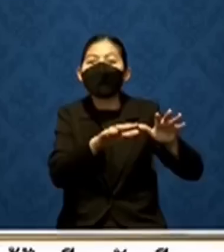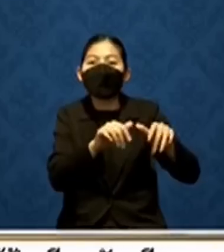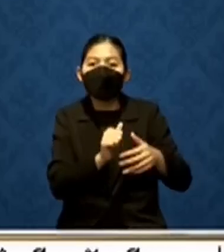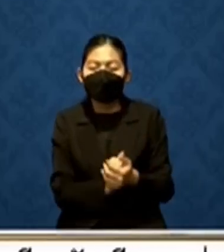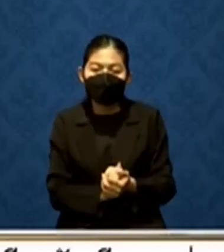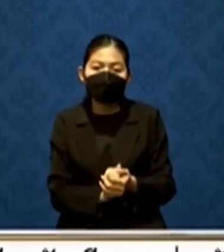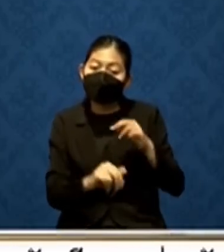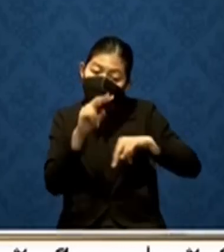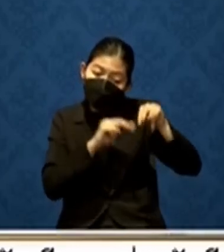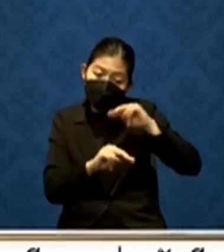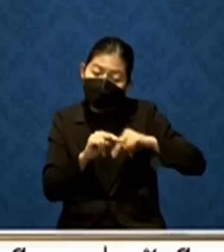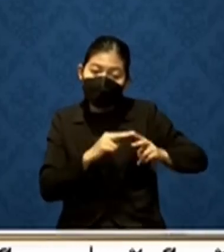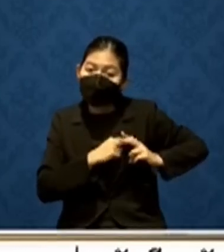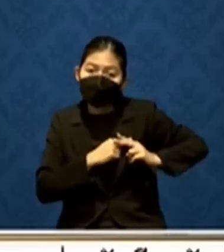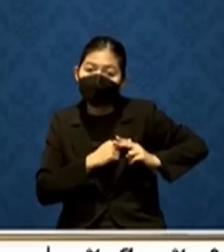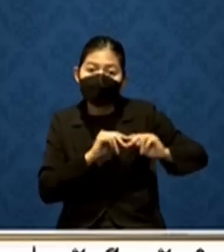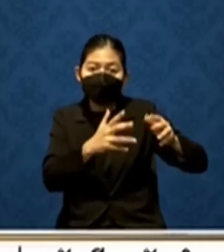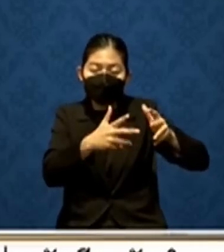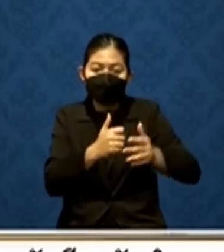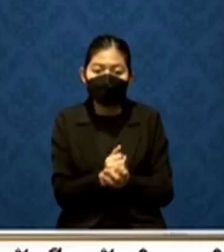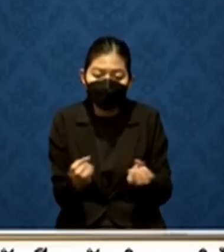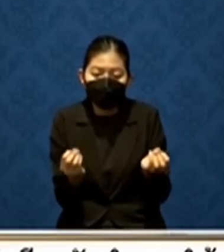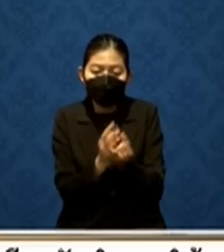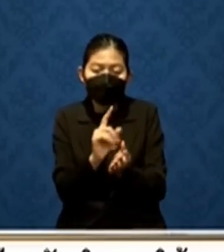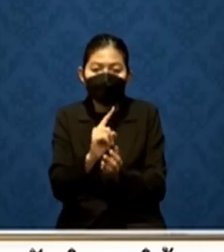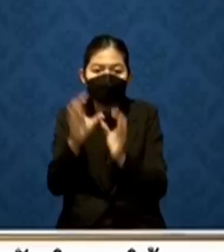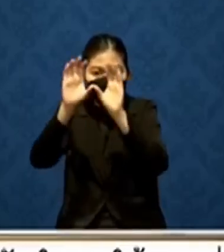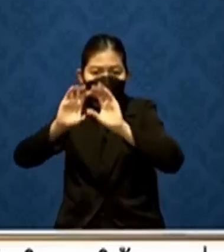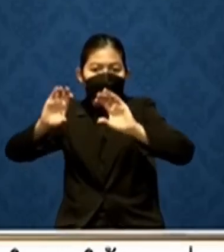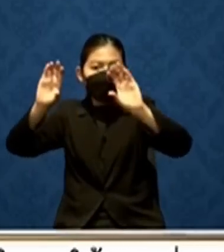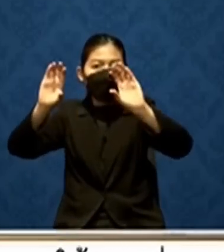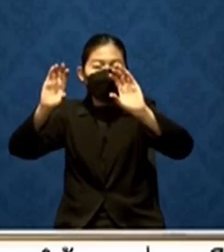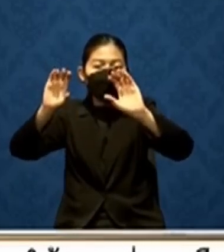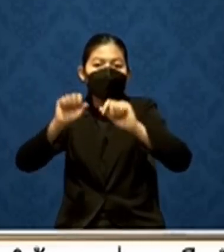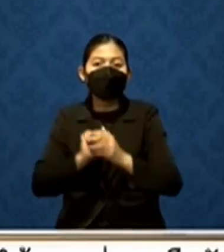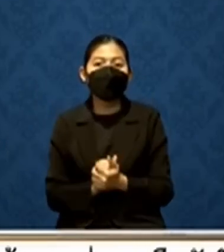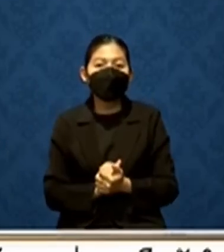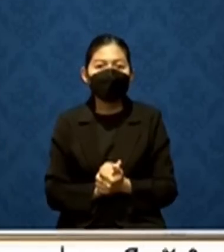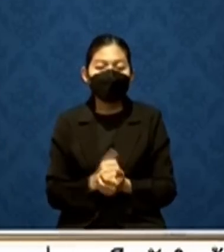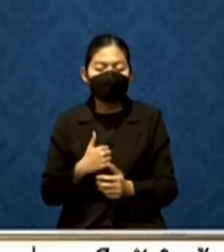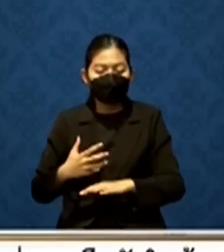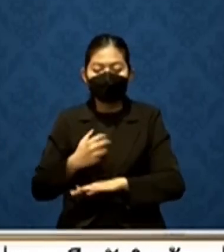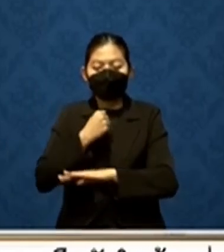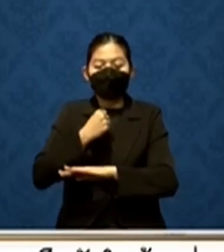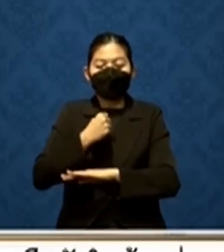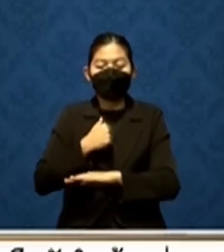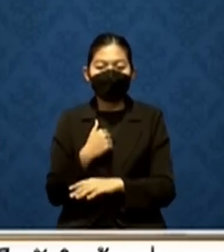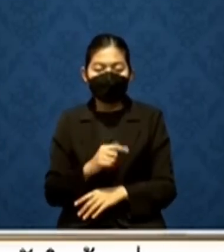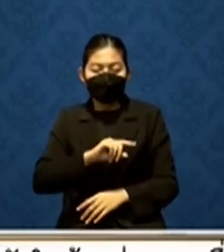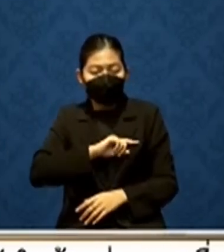ในกำกับดูแลสร้างความเสียหายแก่ราชการอย่างร้ายแรงใช้อำนาจในตำแหน่งหน้าที่